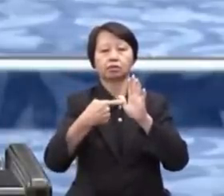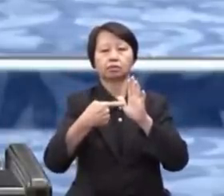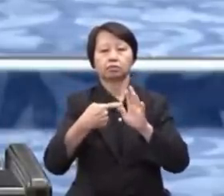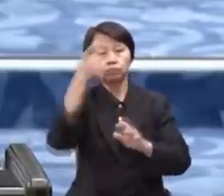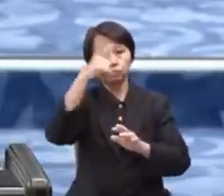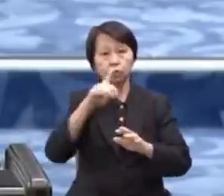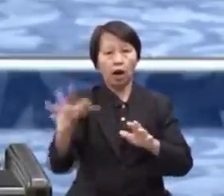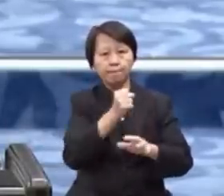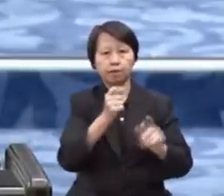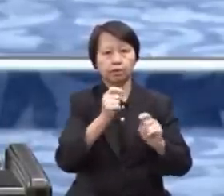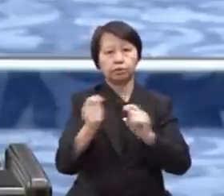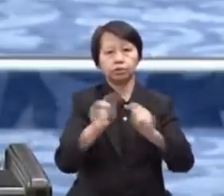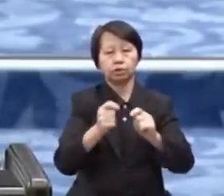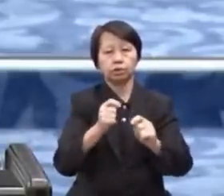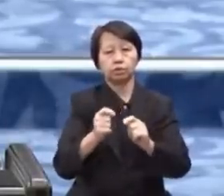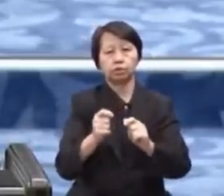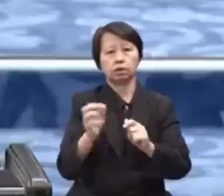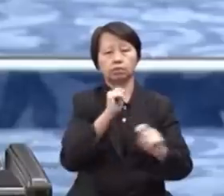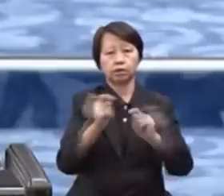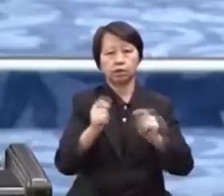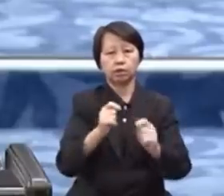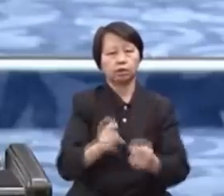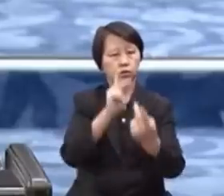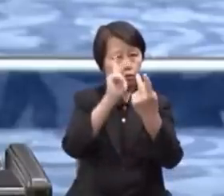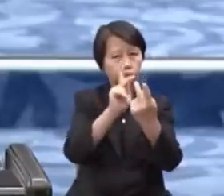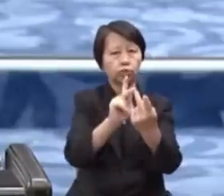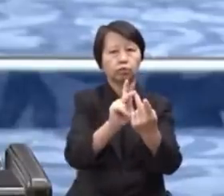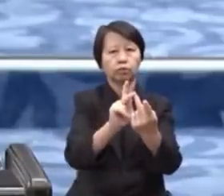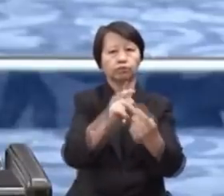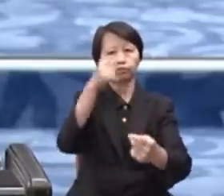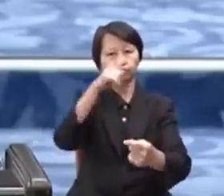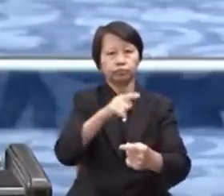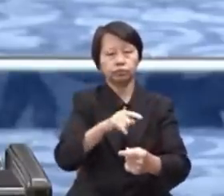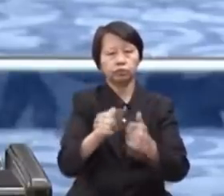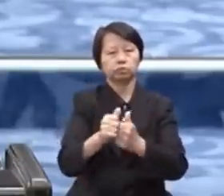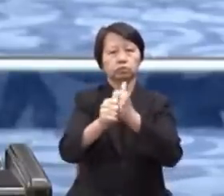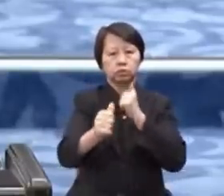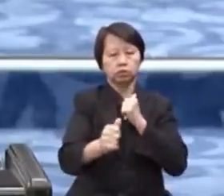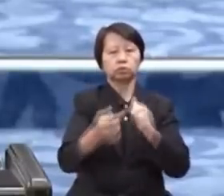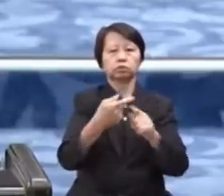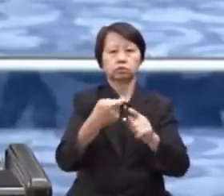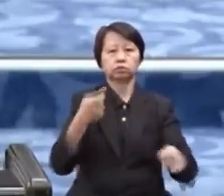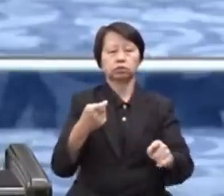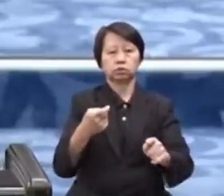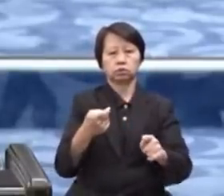untuk mengambil tindakan yang sesuai menghindari daripada